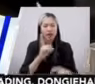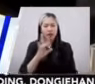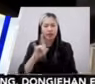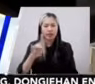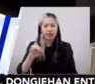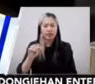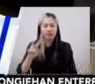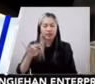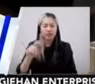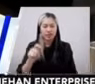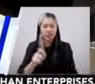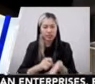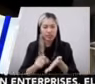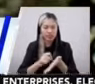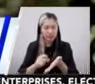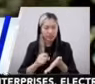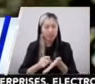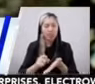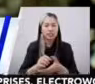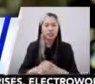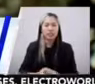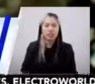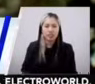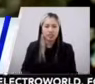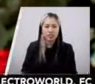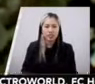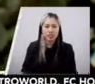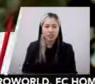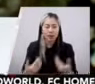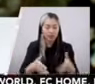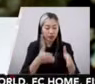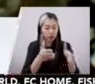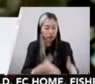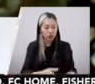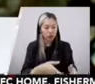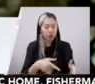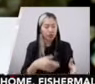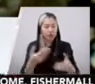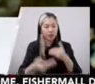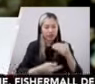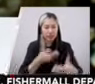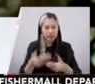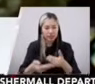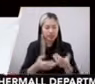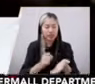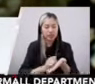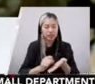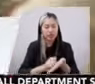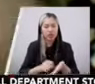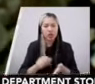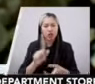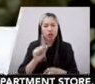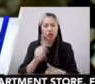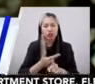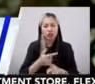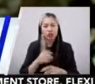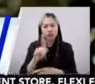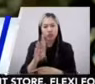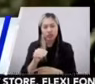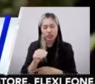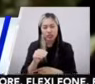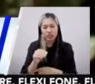ang nag-ayos ng pagpapanotaryo. On August 14, 2024, at around 7 o'clock